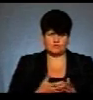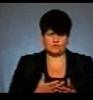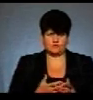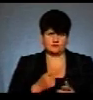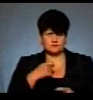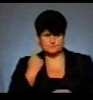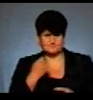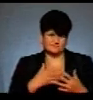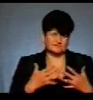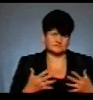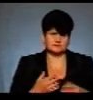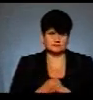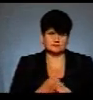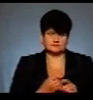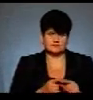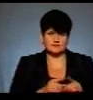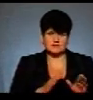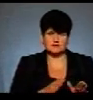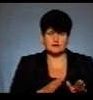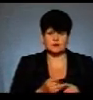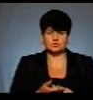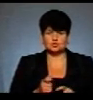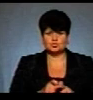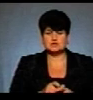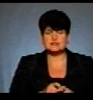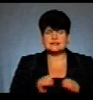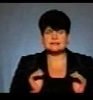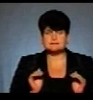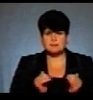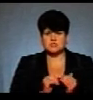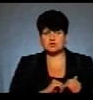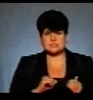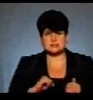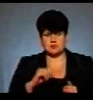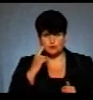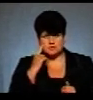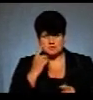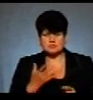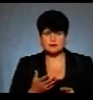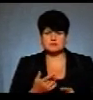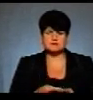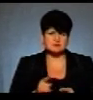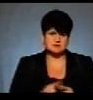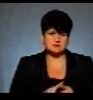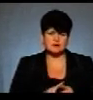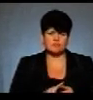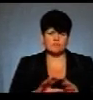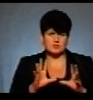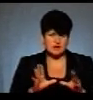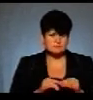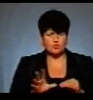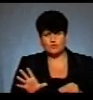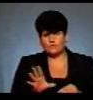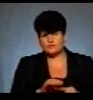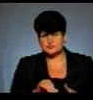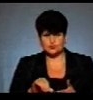таких дій. Це дуже занижена самооцінка, хоча, в принципі, це майже ну, у всіх учасників